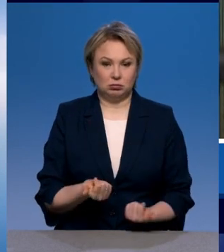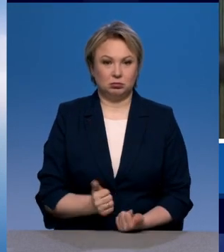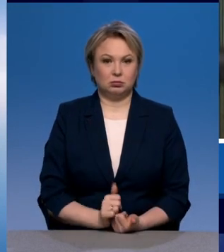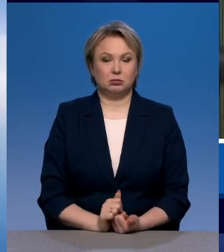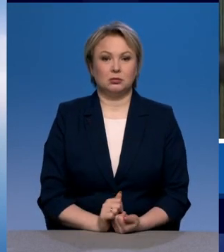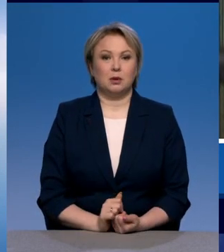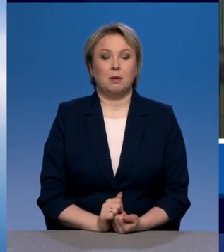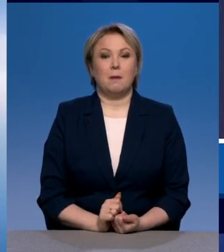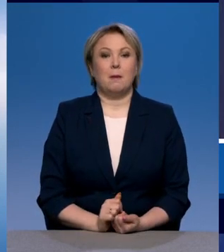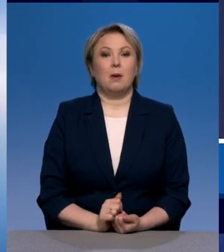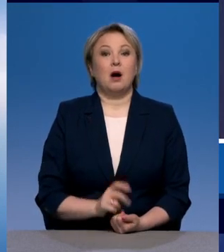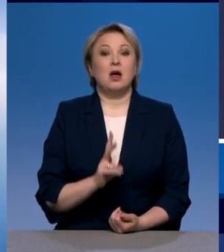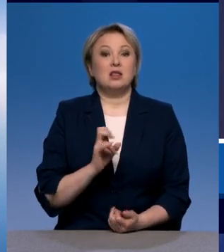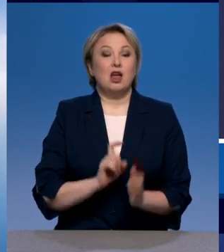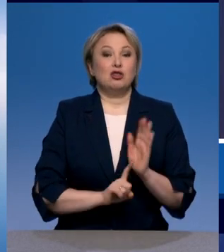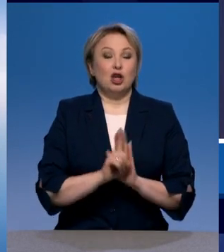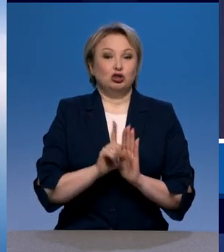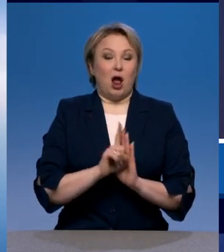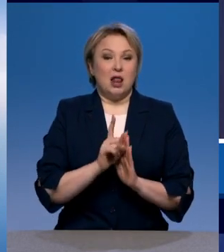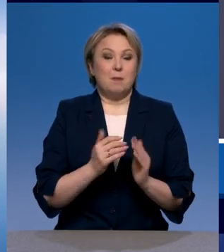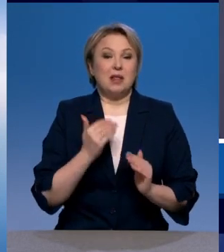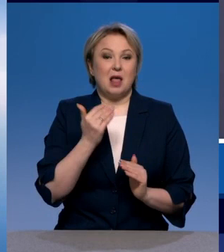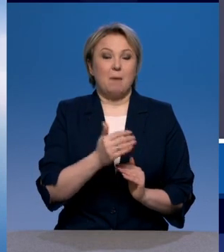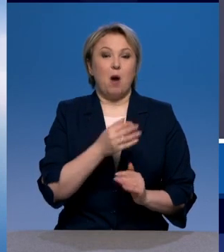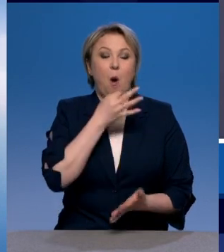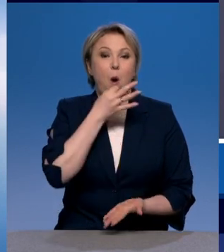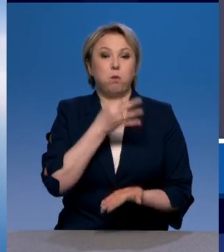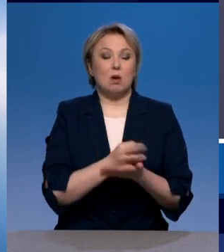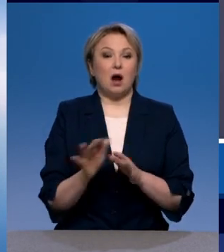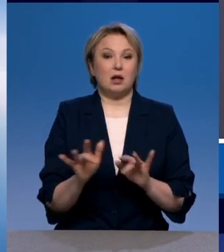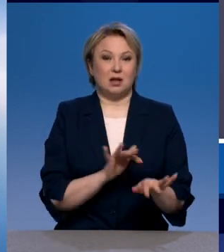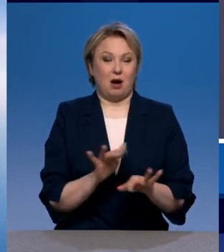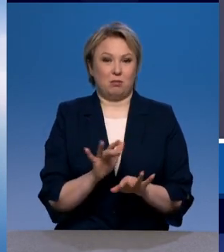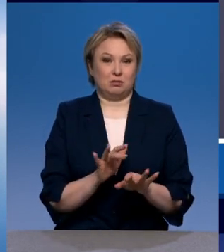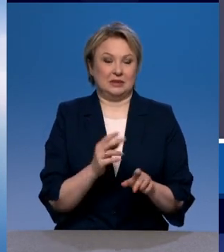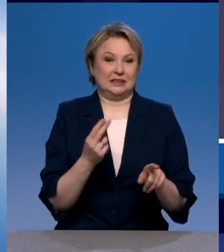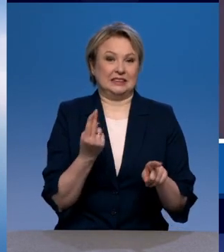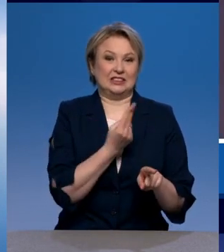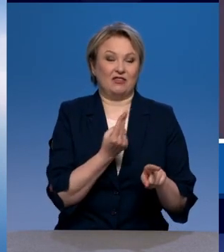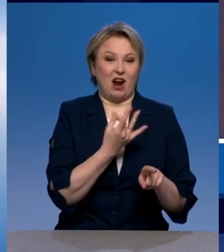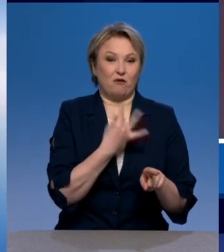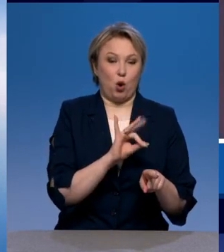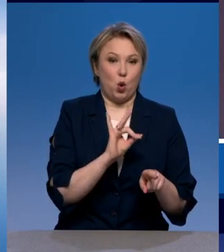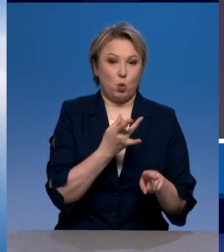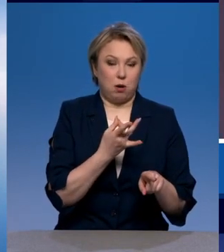по крайней мере, на начальном этапе операторам, да, взаимодействия цифрового рубля и нас,